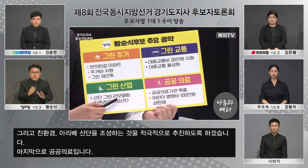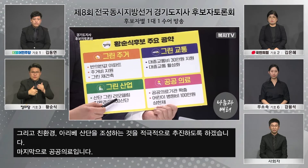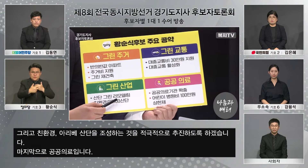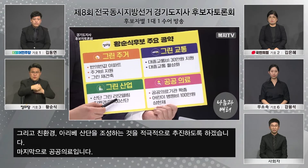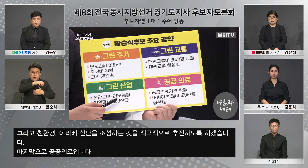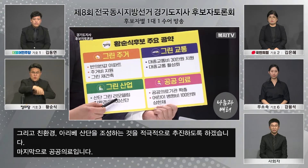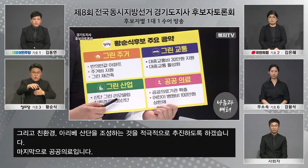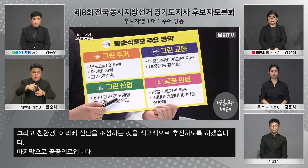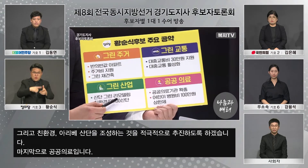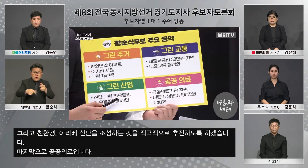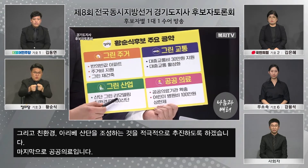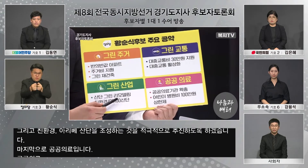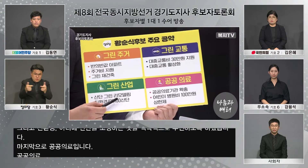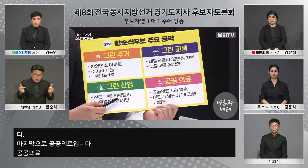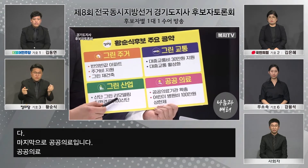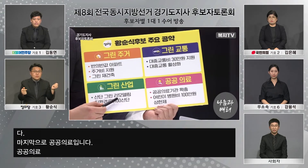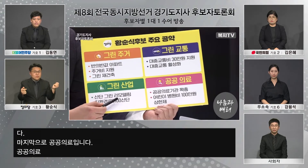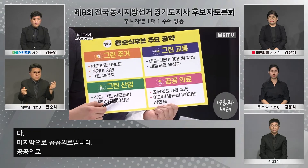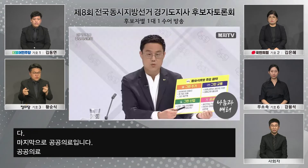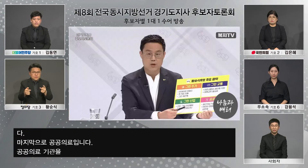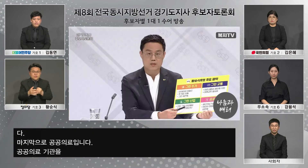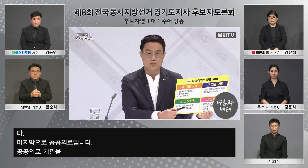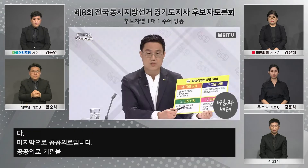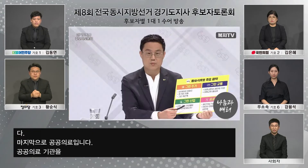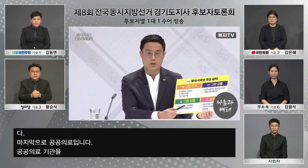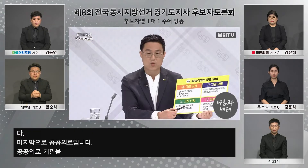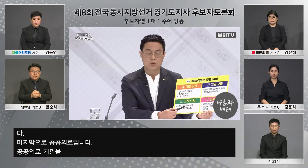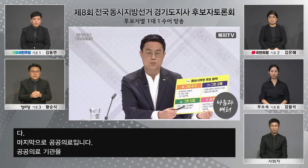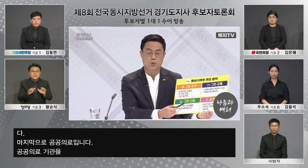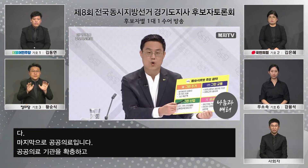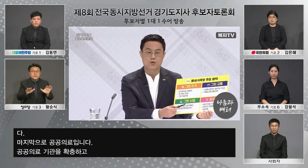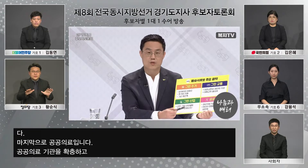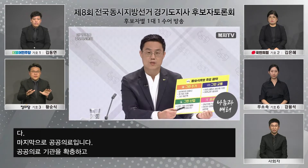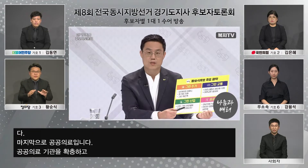공공의료기관을 확충하고 또한 지금